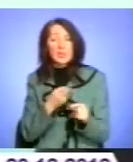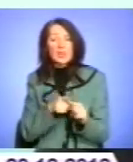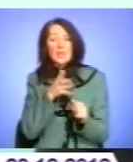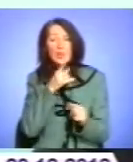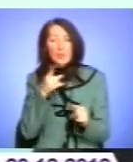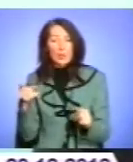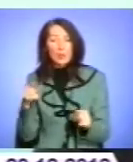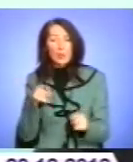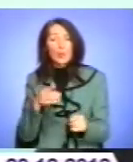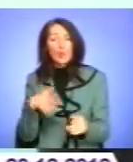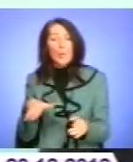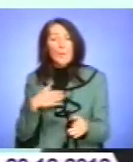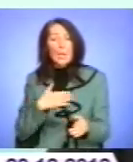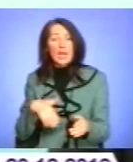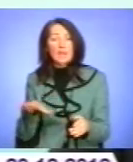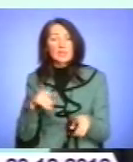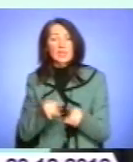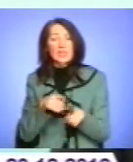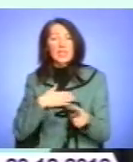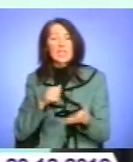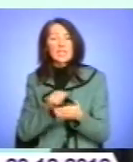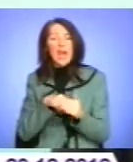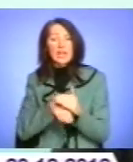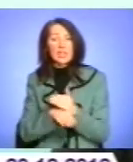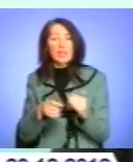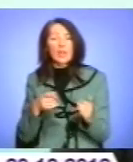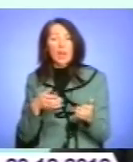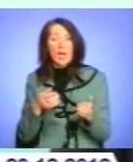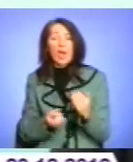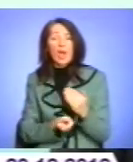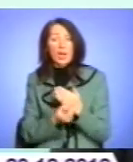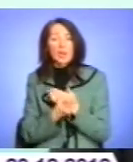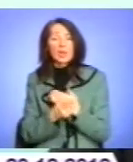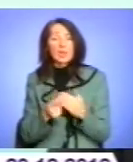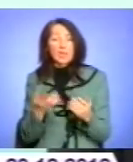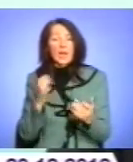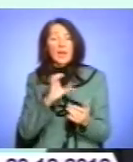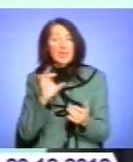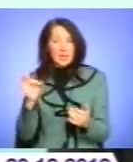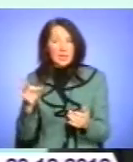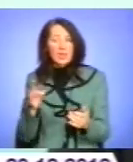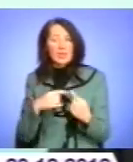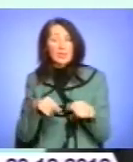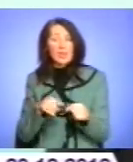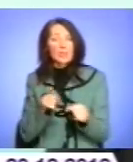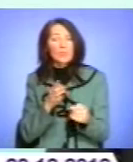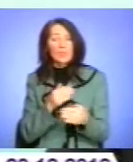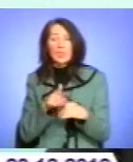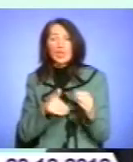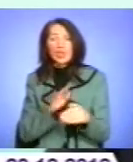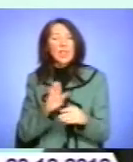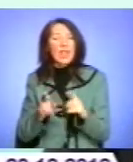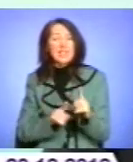ми все-таки наші архіви родом з радянської архівної системи, вона практично не змінилася,